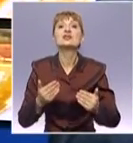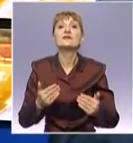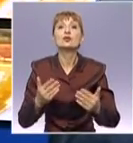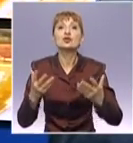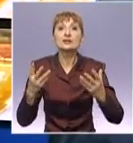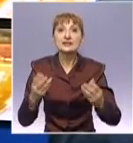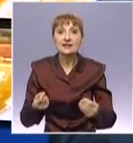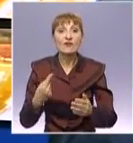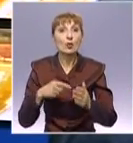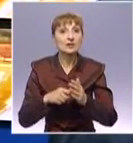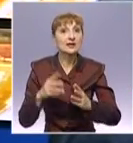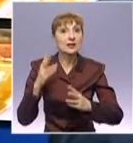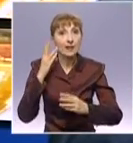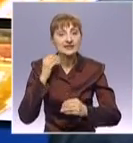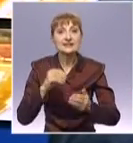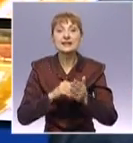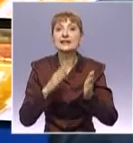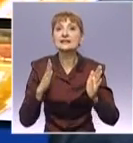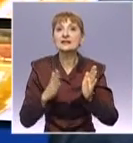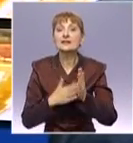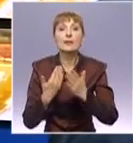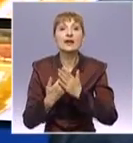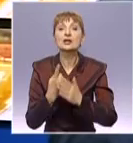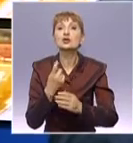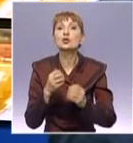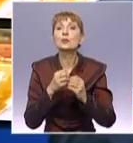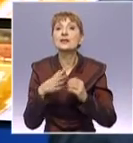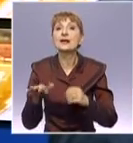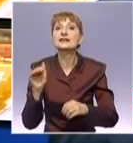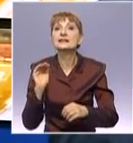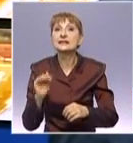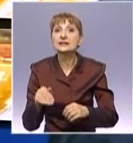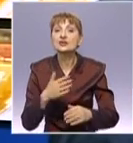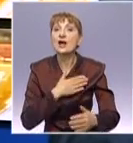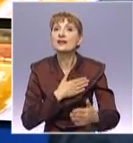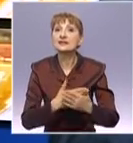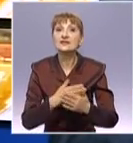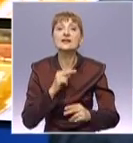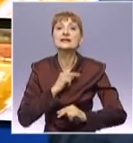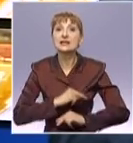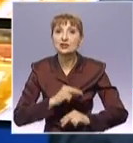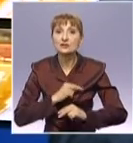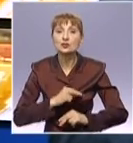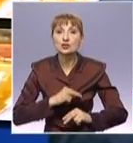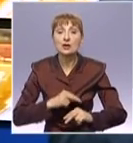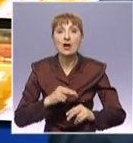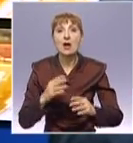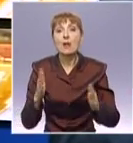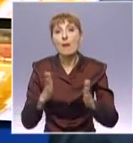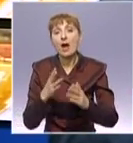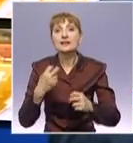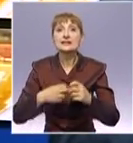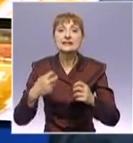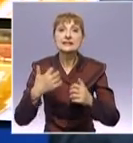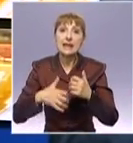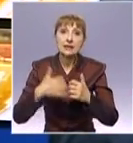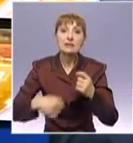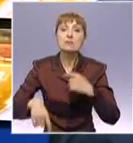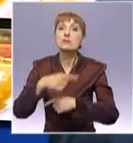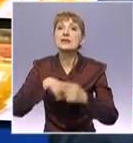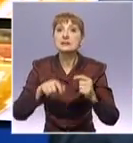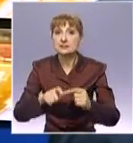день в городе Алматы зарегистрировано порядка 115 тысяч активно действующих субъектов малого и среднего